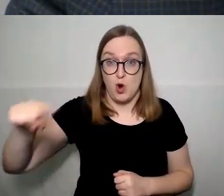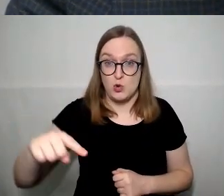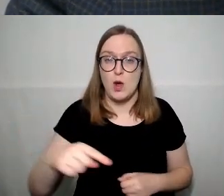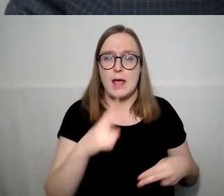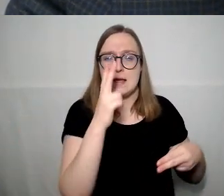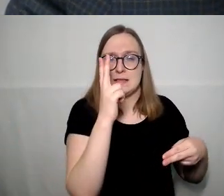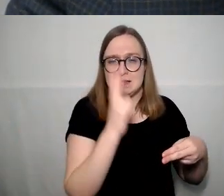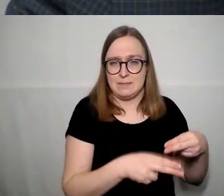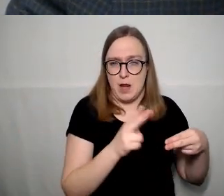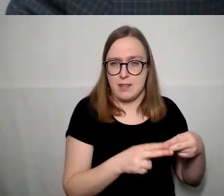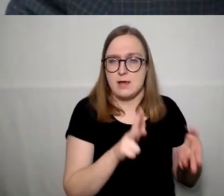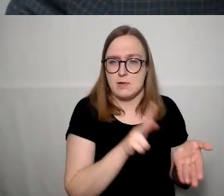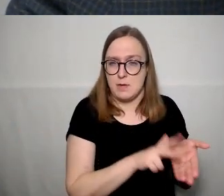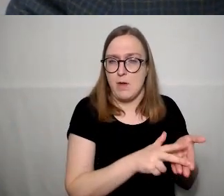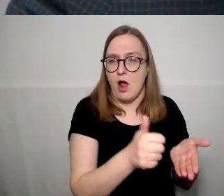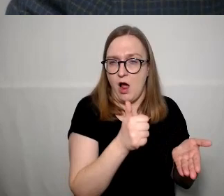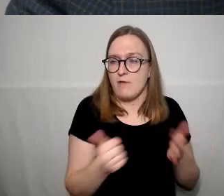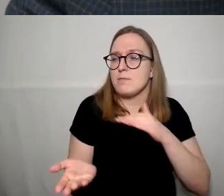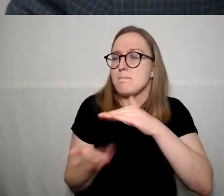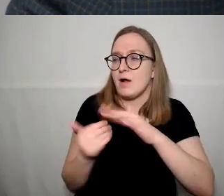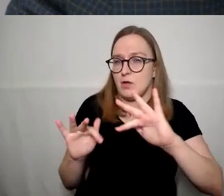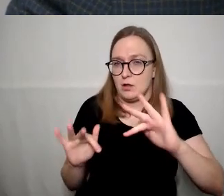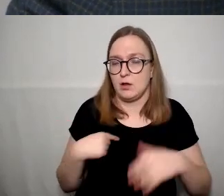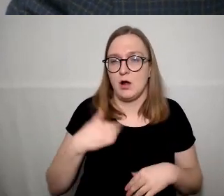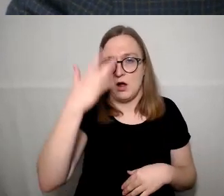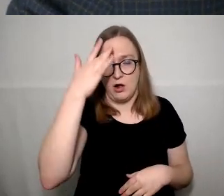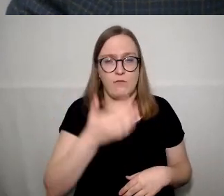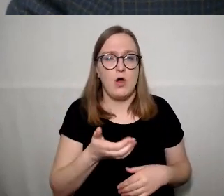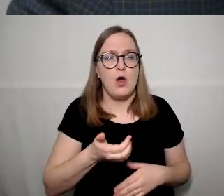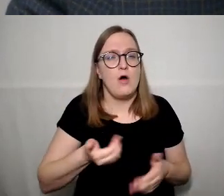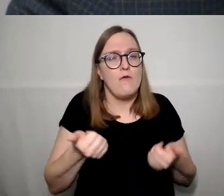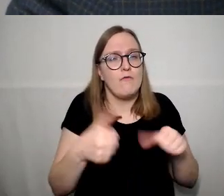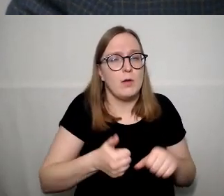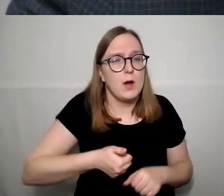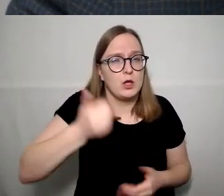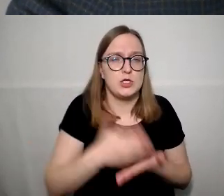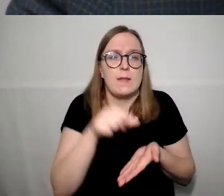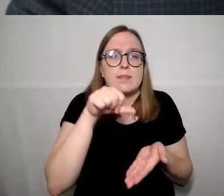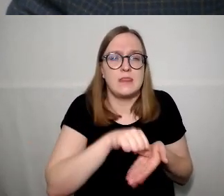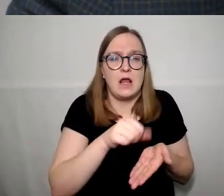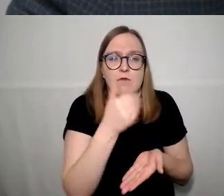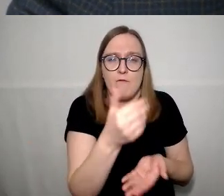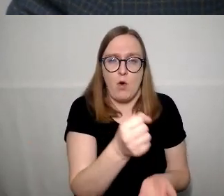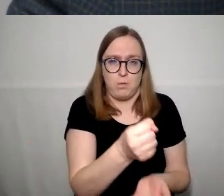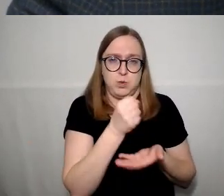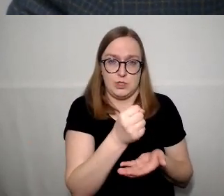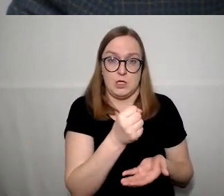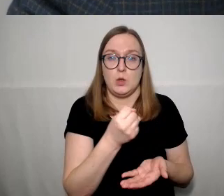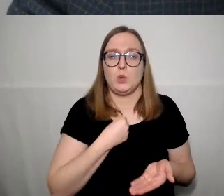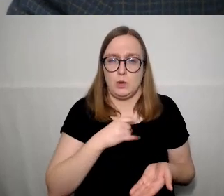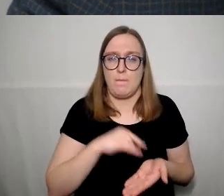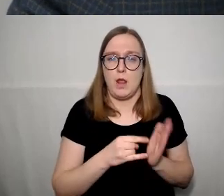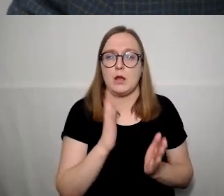dėlto manau, kad geriausias įtraukimo būdas tai yra dalyvaujamasis biudžetas, kurį mes planuojame patvirtinti ir metai iš metų